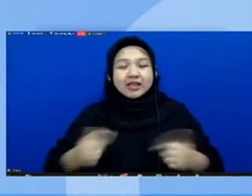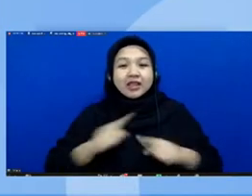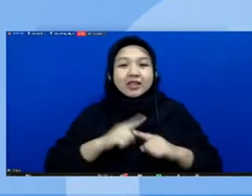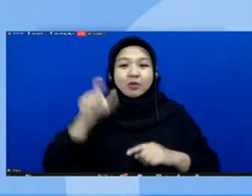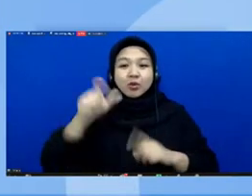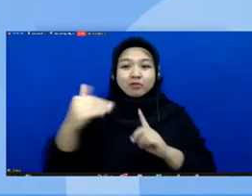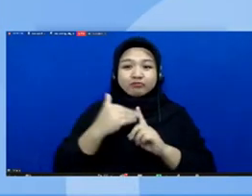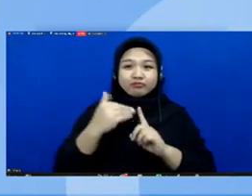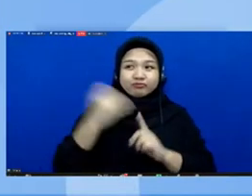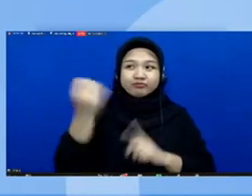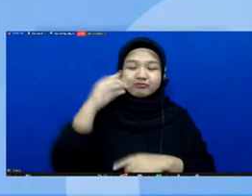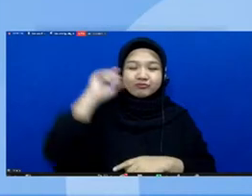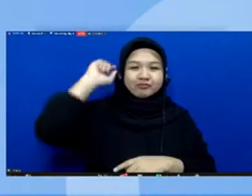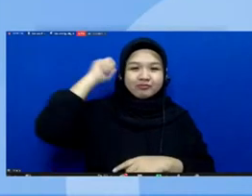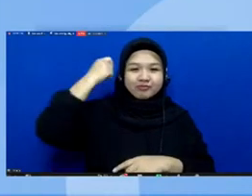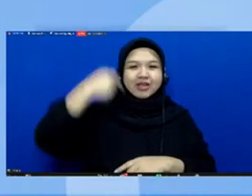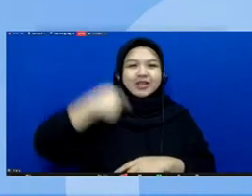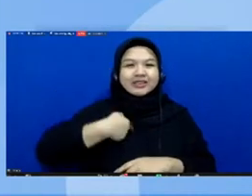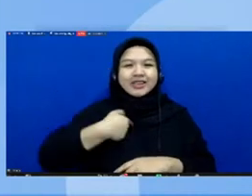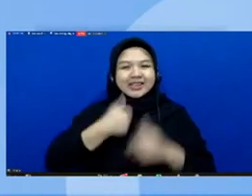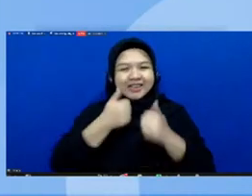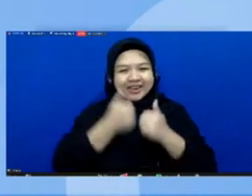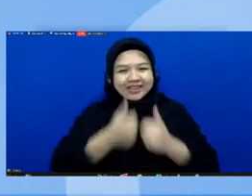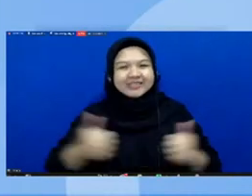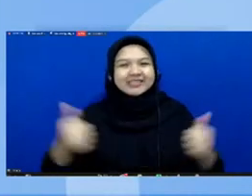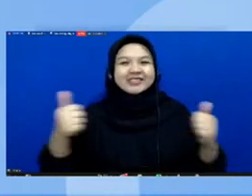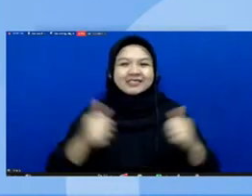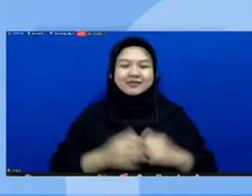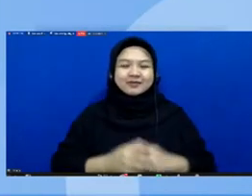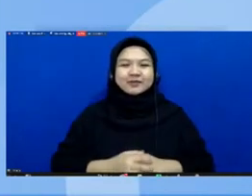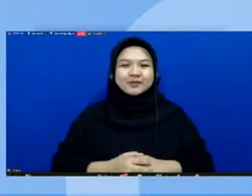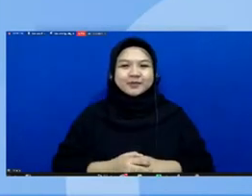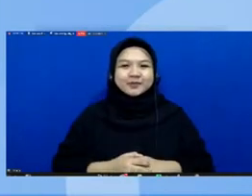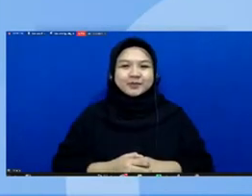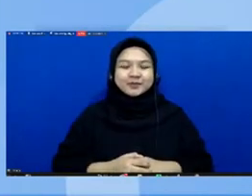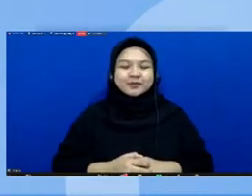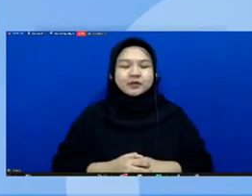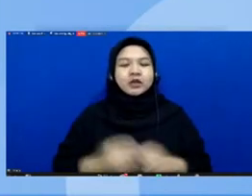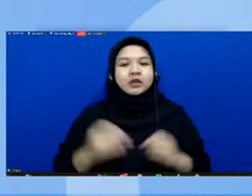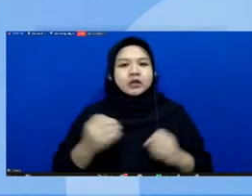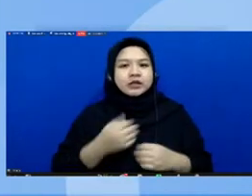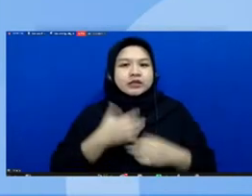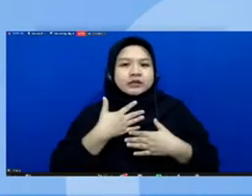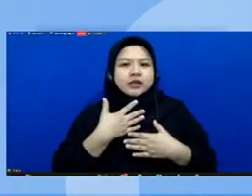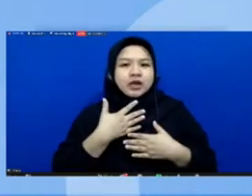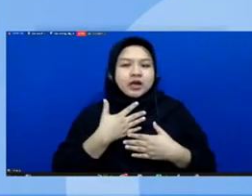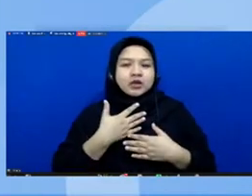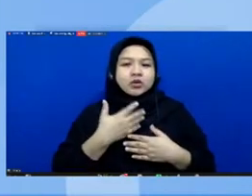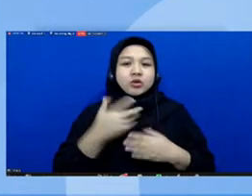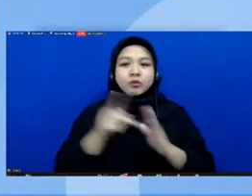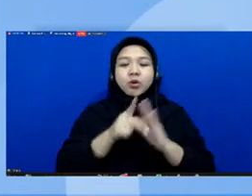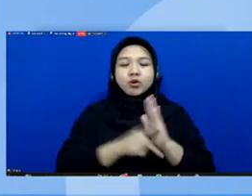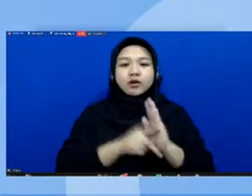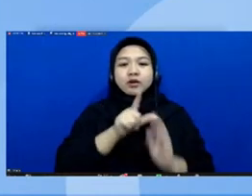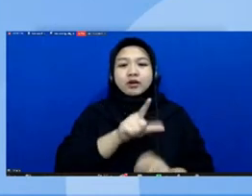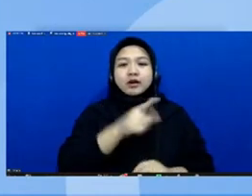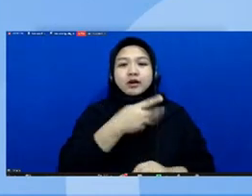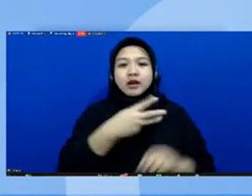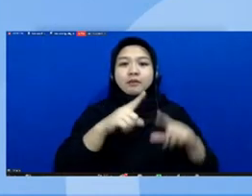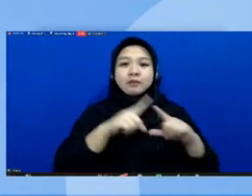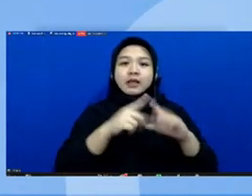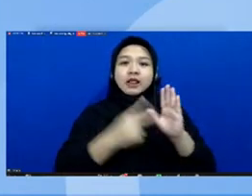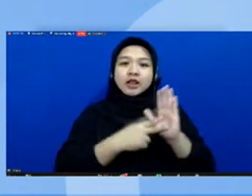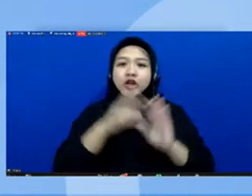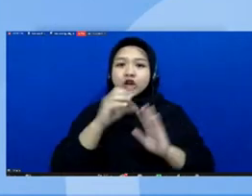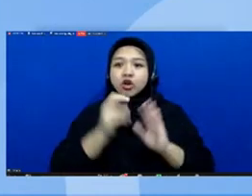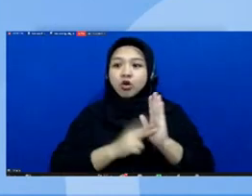jadi lebih rajin lagi. Kesan untuk program Lean On ini sangat